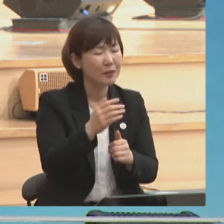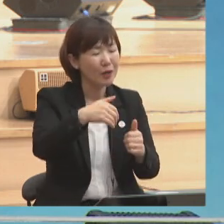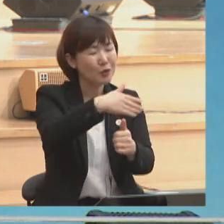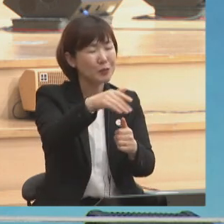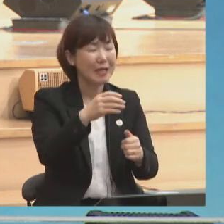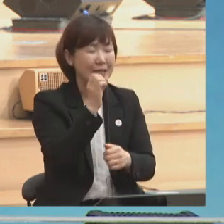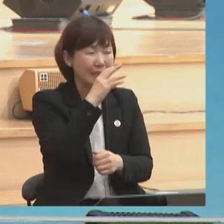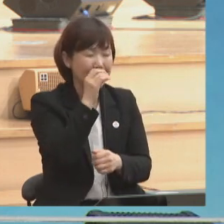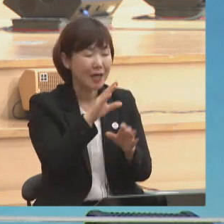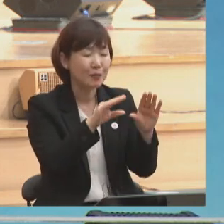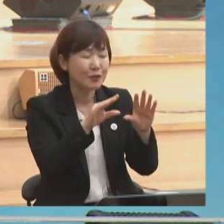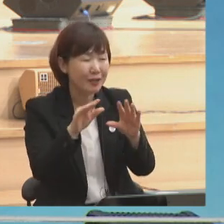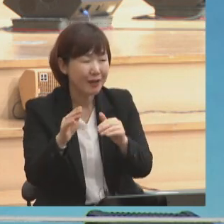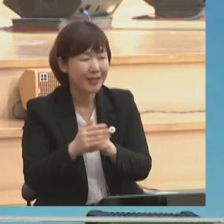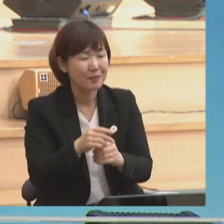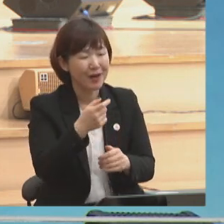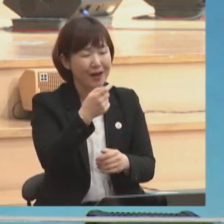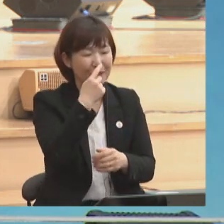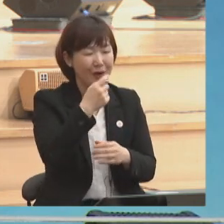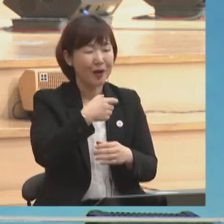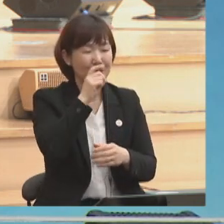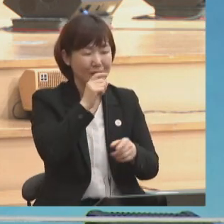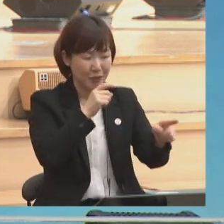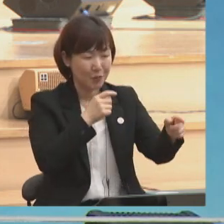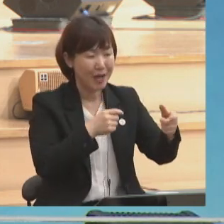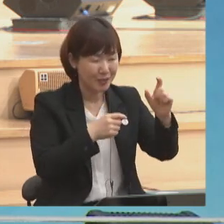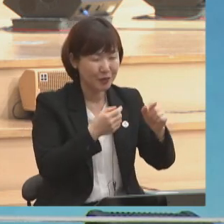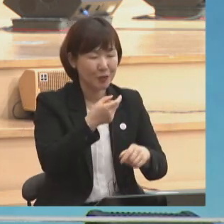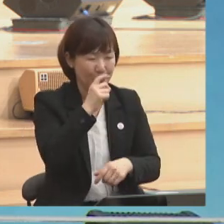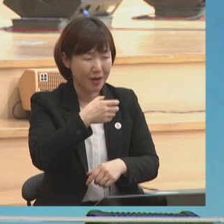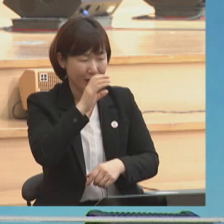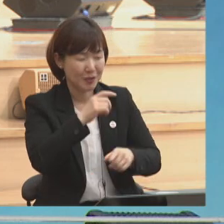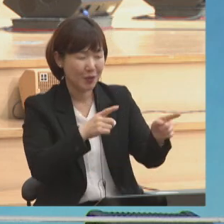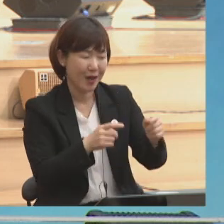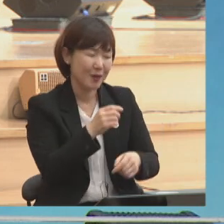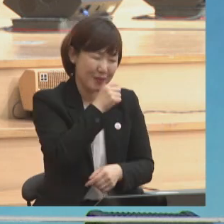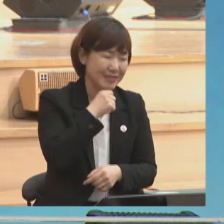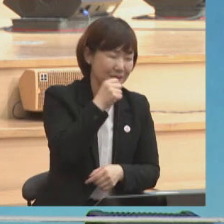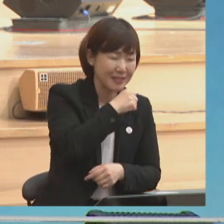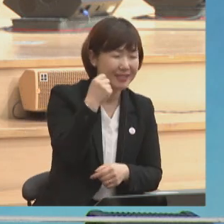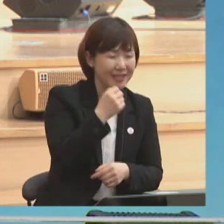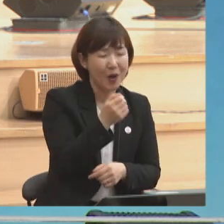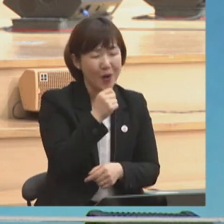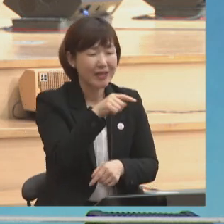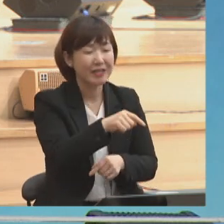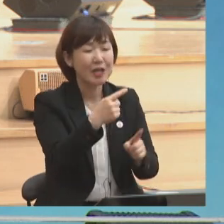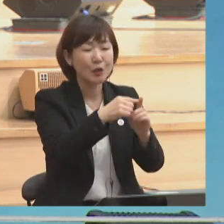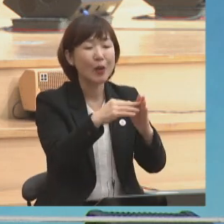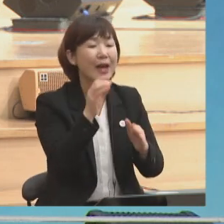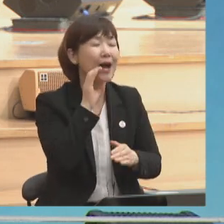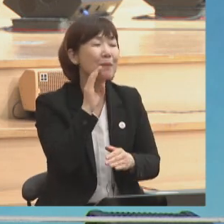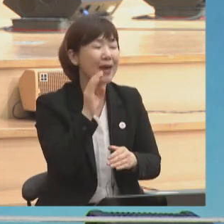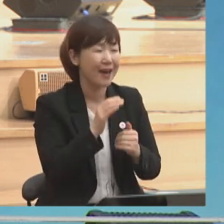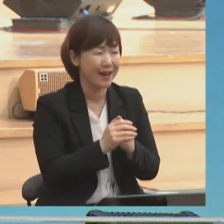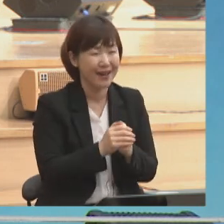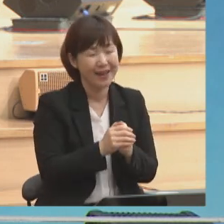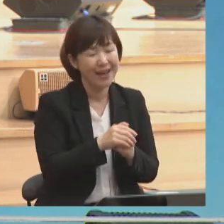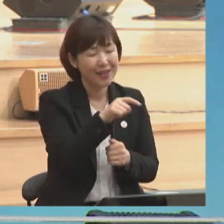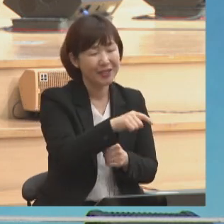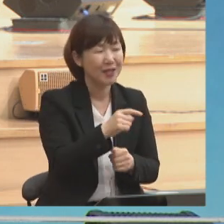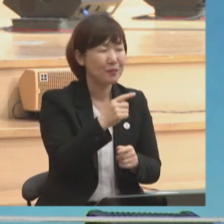해가지고 차 한잔 마시고 니도 마시고 나도 마시고 뭐 맛있다 호호호호 여기 교회 카페야.